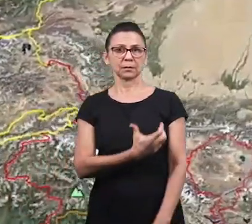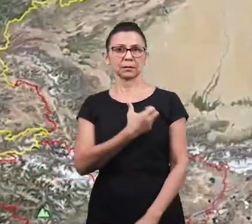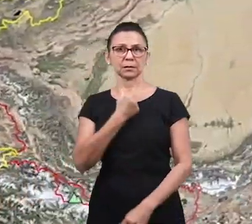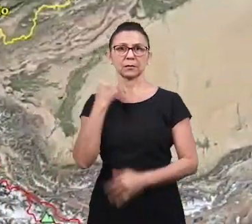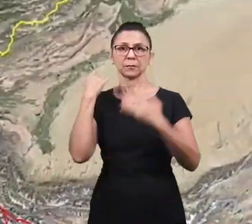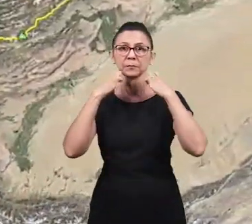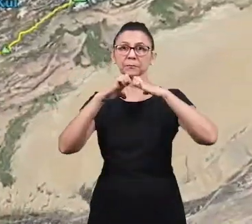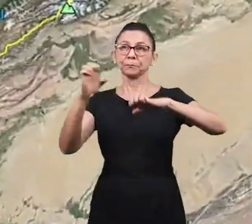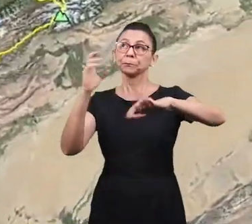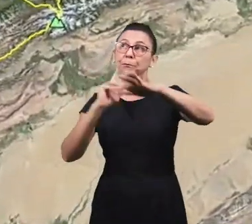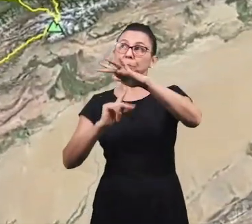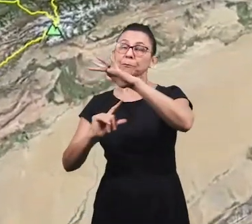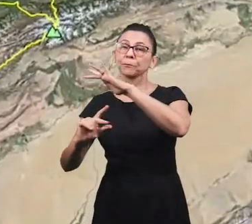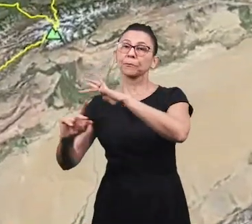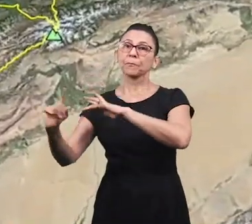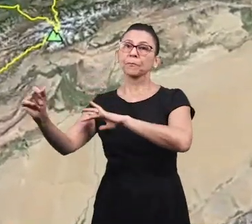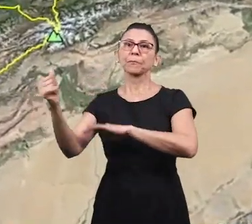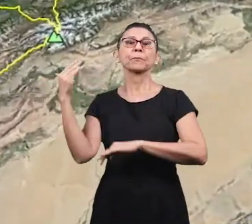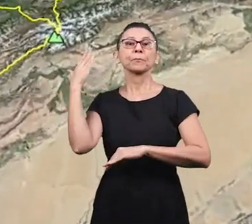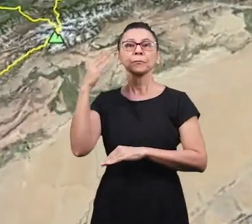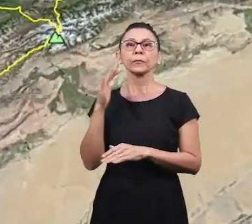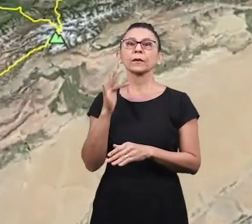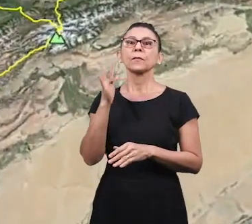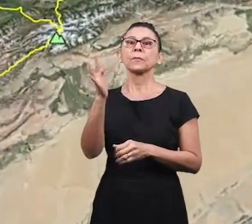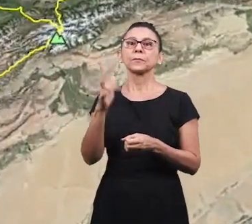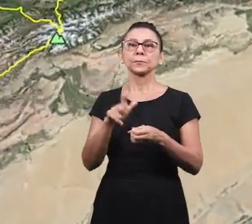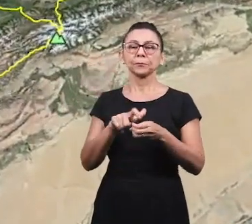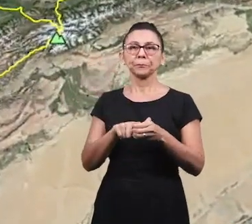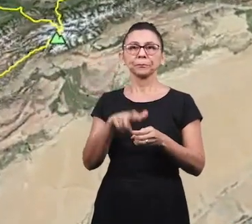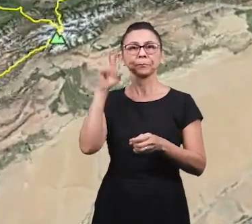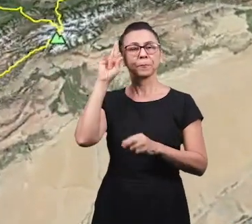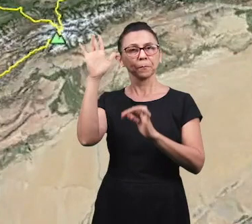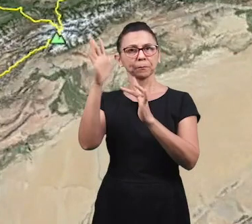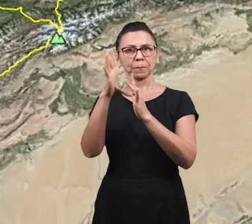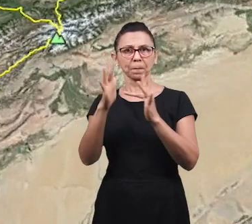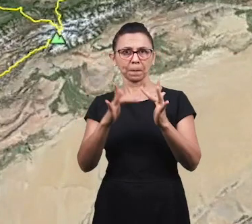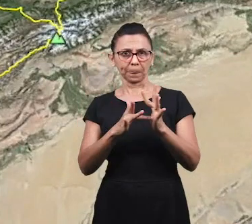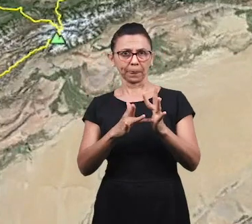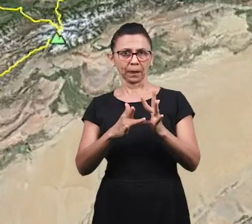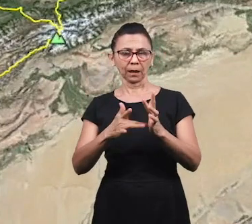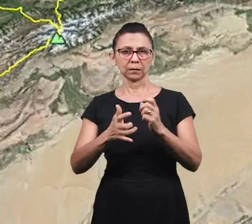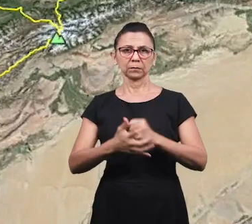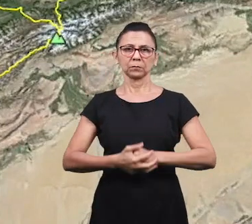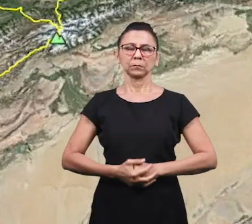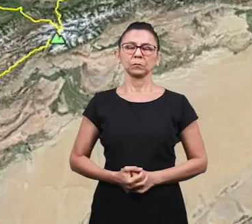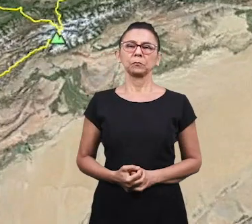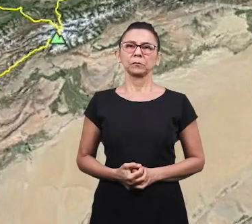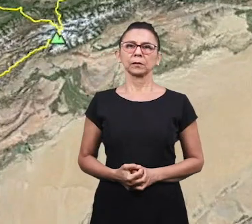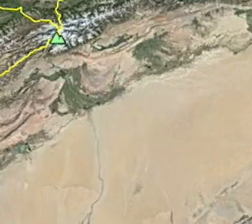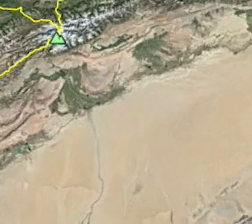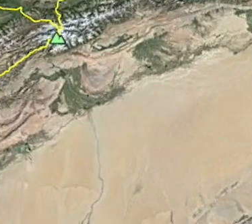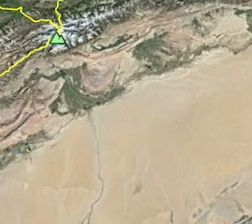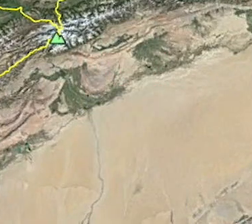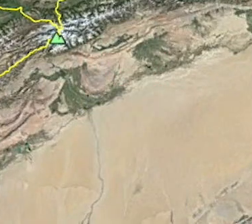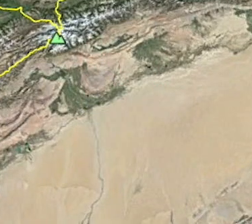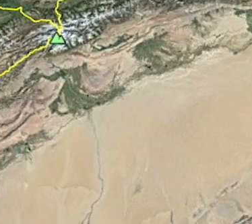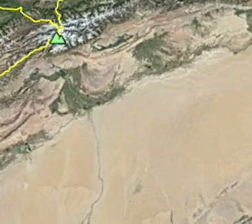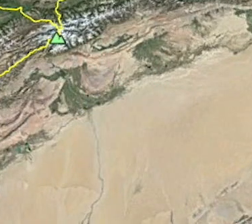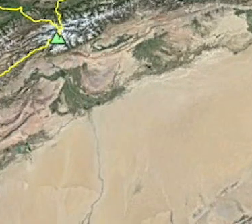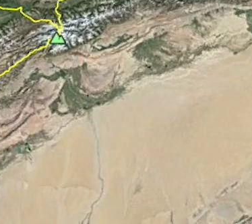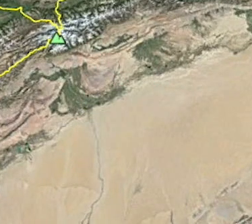par l'évangile éternel et par le message du retour imminent du Seigneur Jésus.